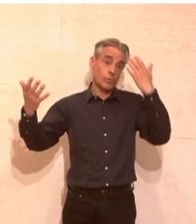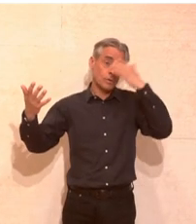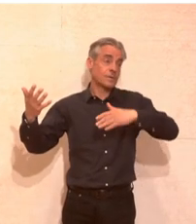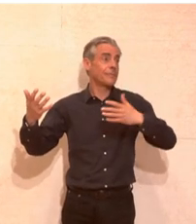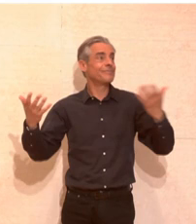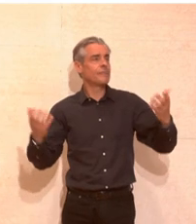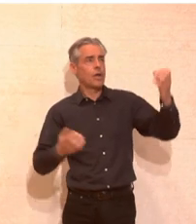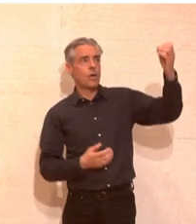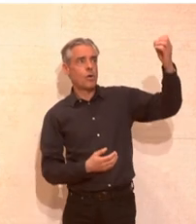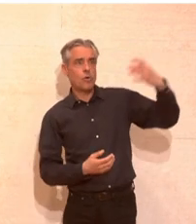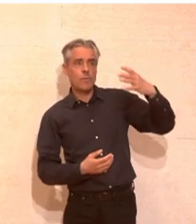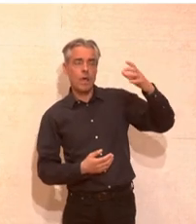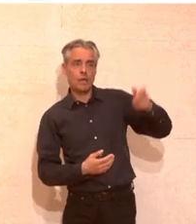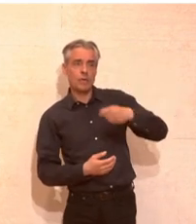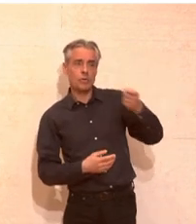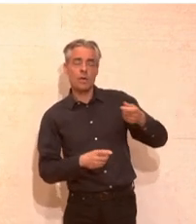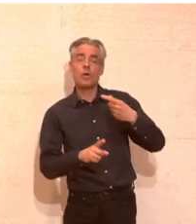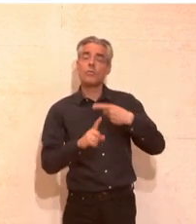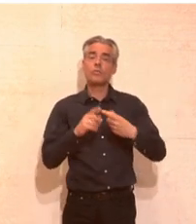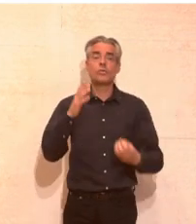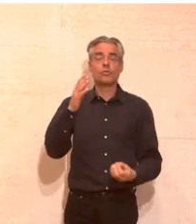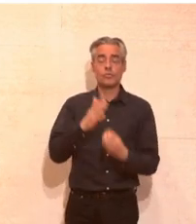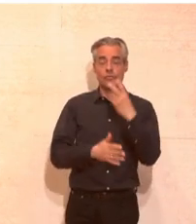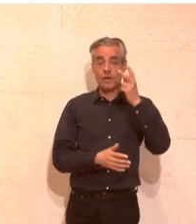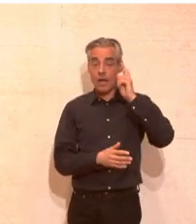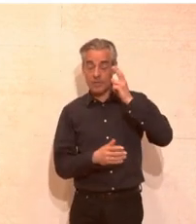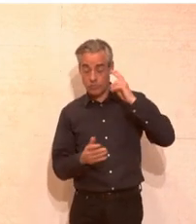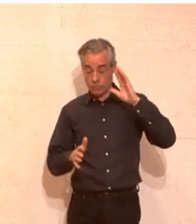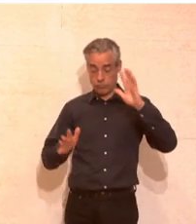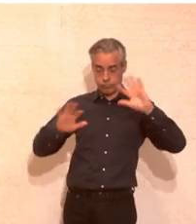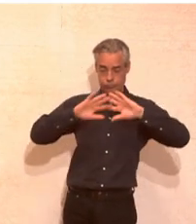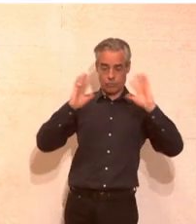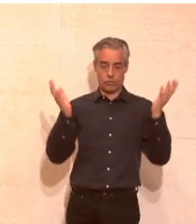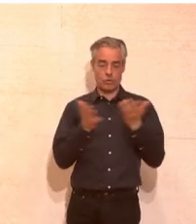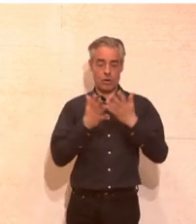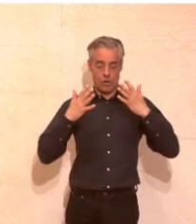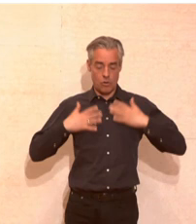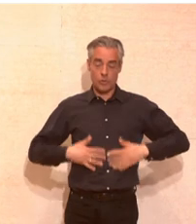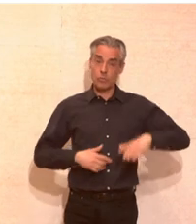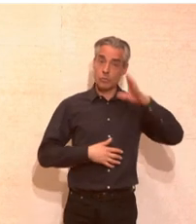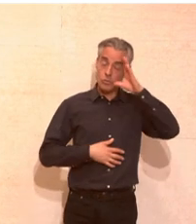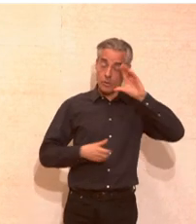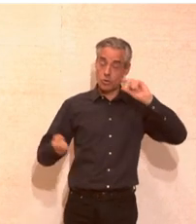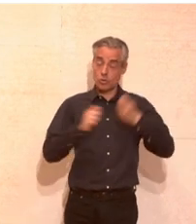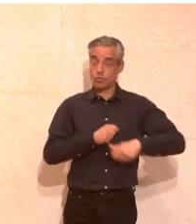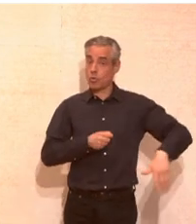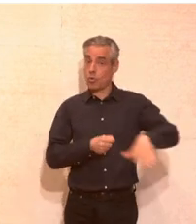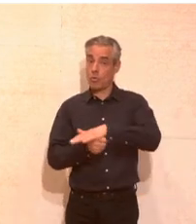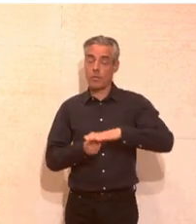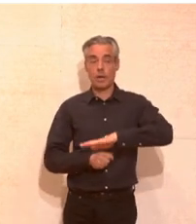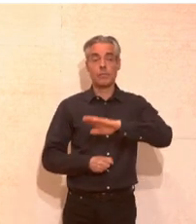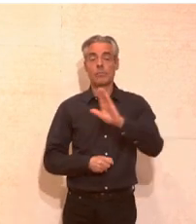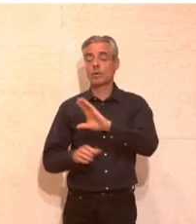la lumière et les nouvelles habitudes vont modifier les comportements du sommeil et notamment ceux des